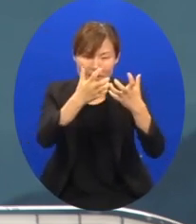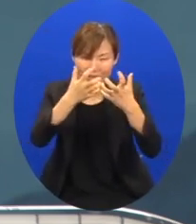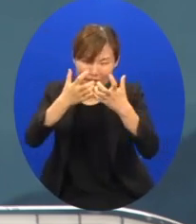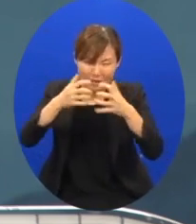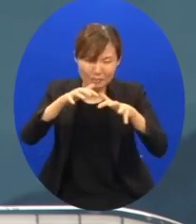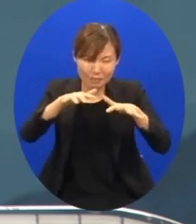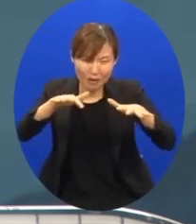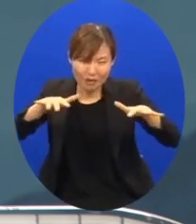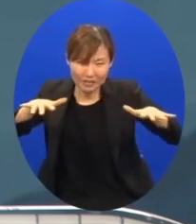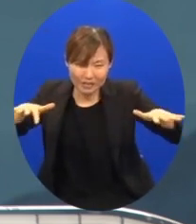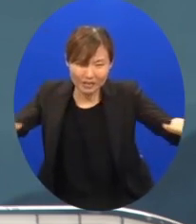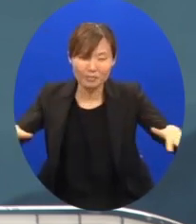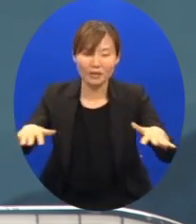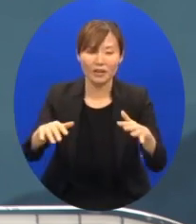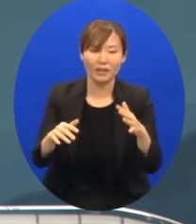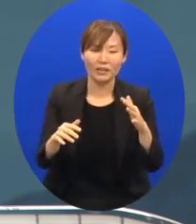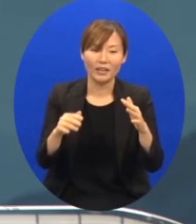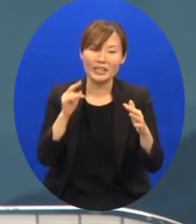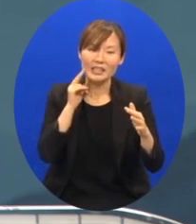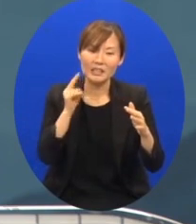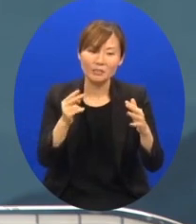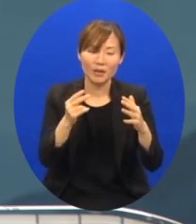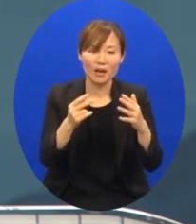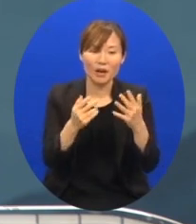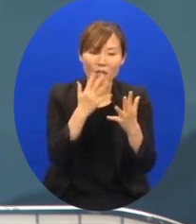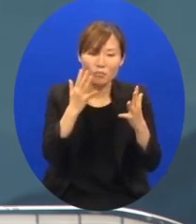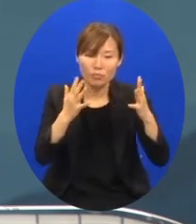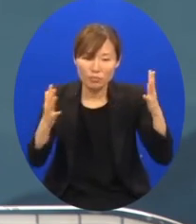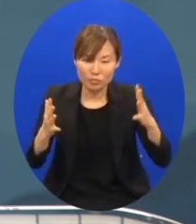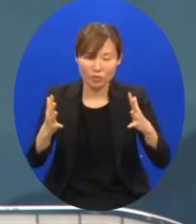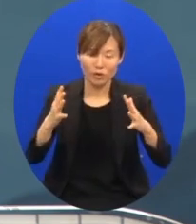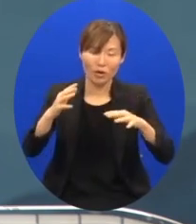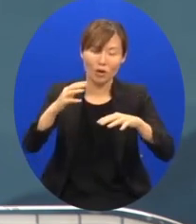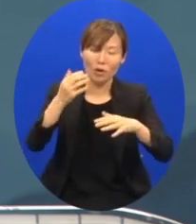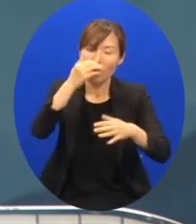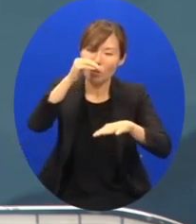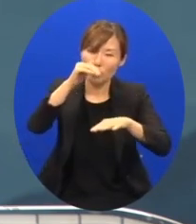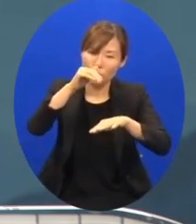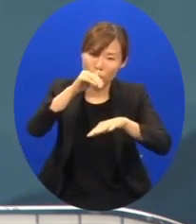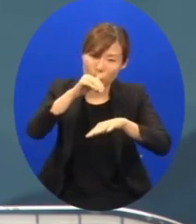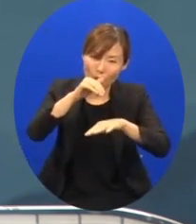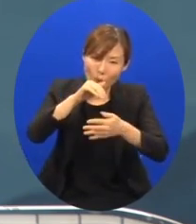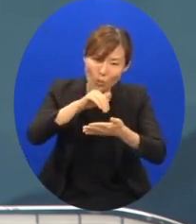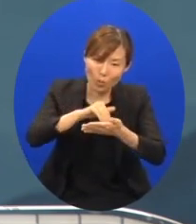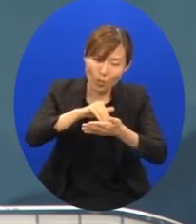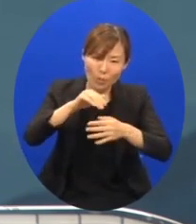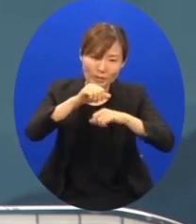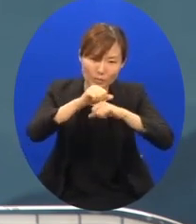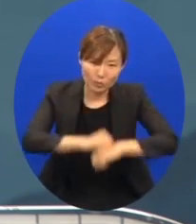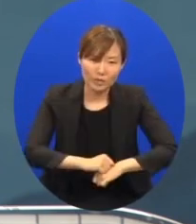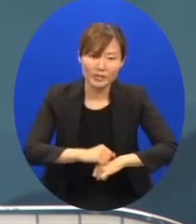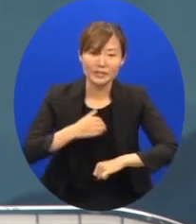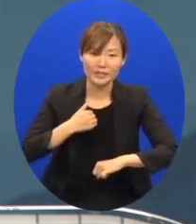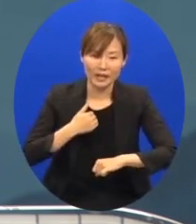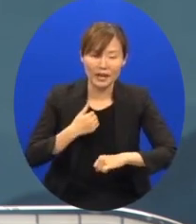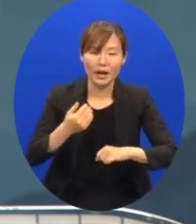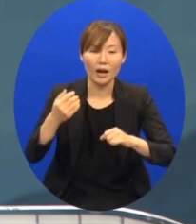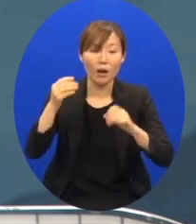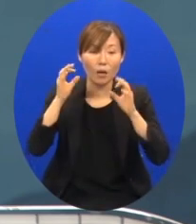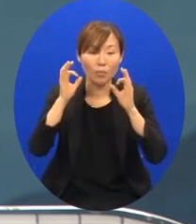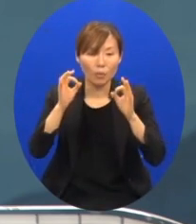그 지면이 거친 풀로 덮여 있고 돌담이 무너져 있기로 내가 보고 생각이 기뻤고 내가 보고 훈계를